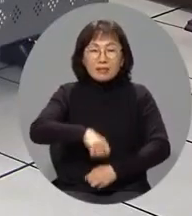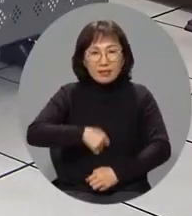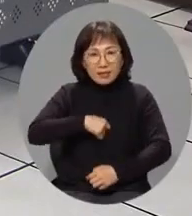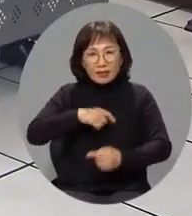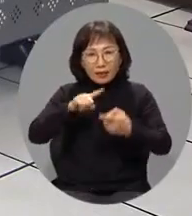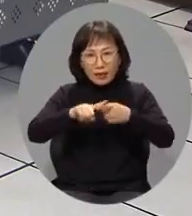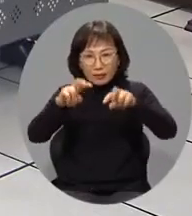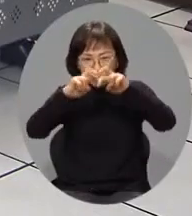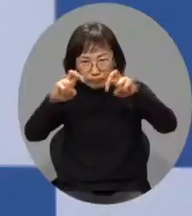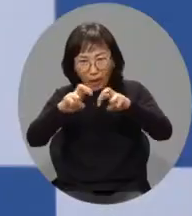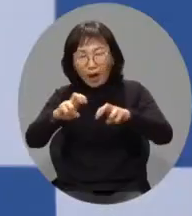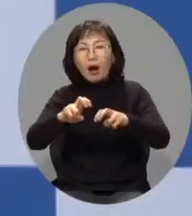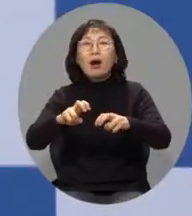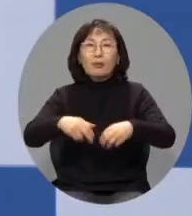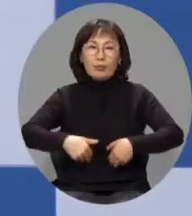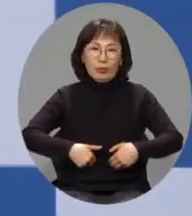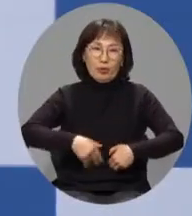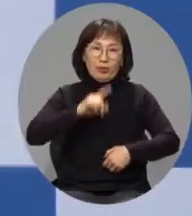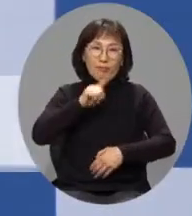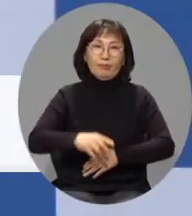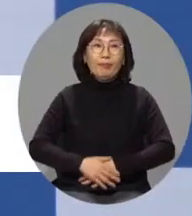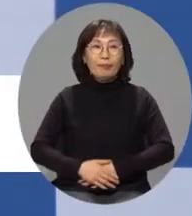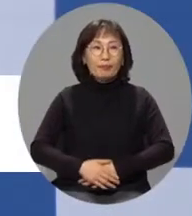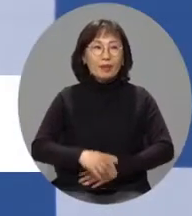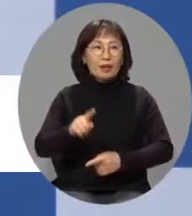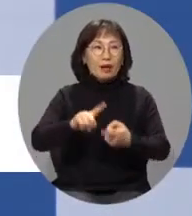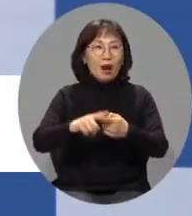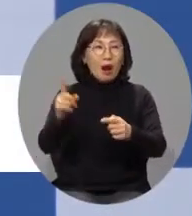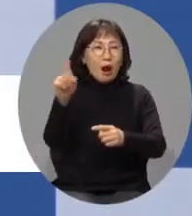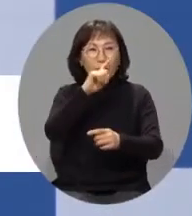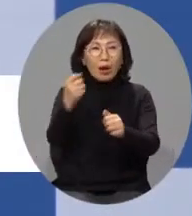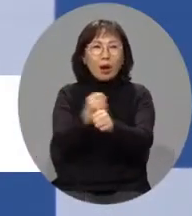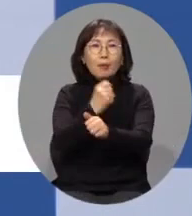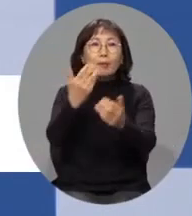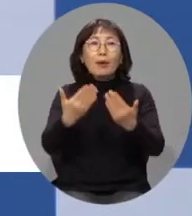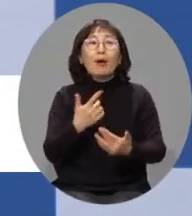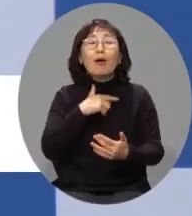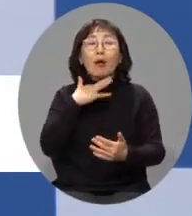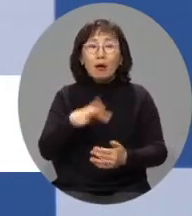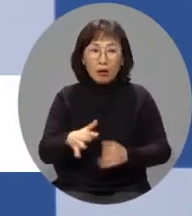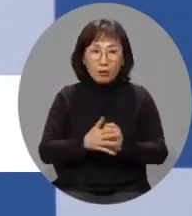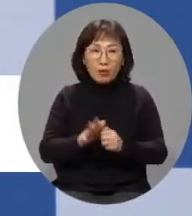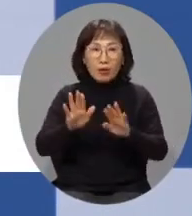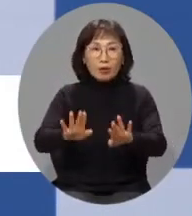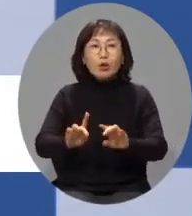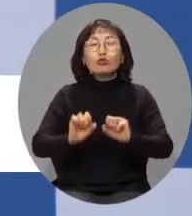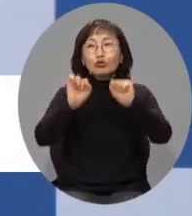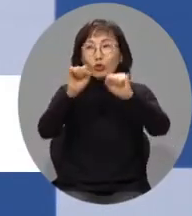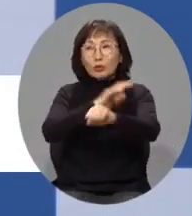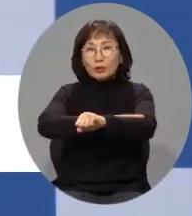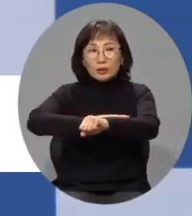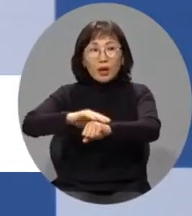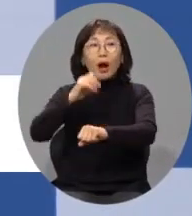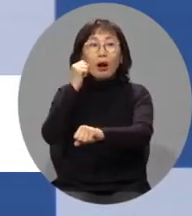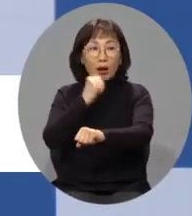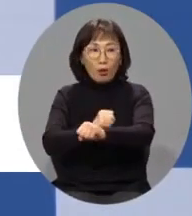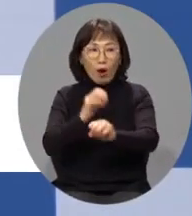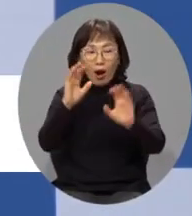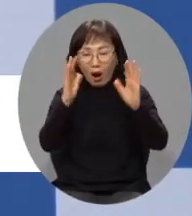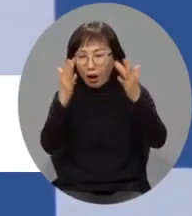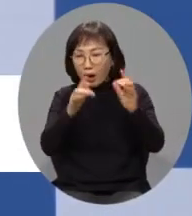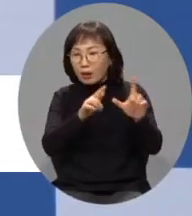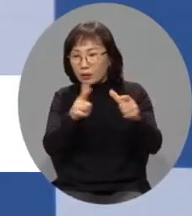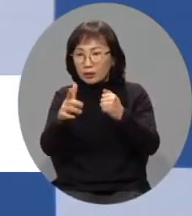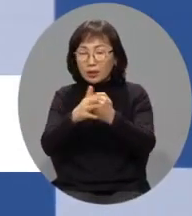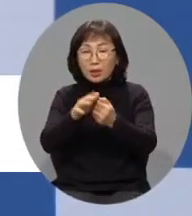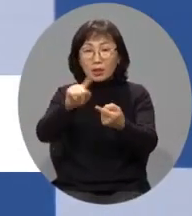양상입니다 아무런 그런 학생 더 받은 적이 없고 어 현재 운동을 잘하고 있어 아이들이